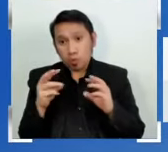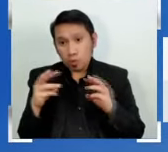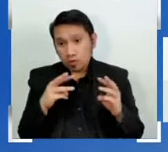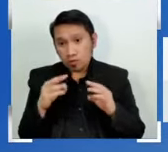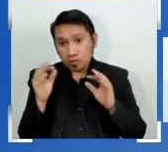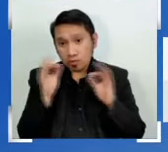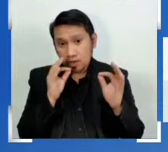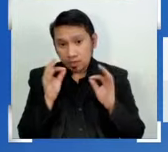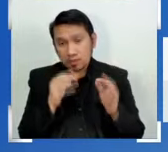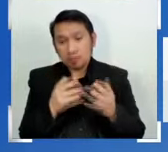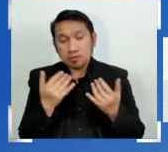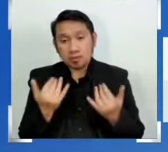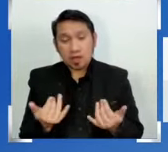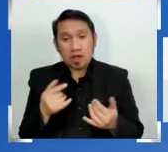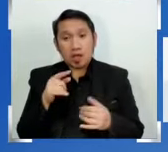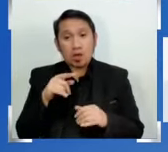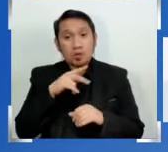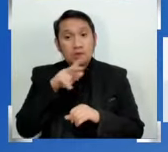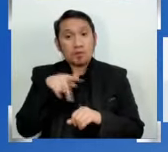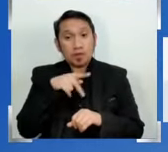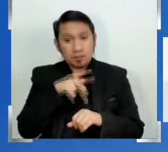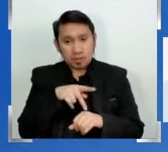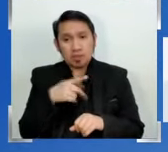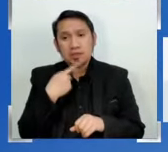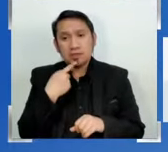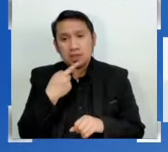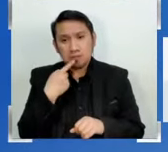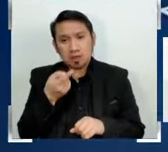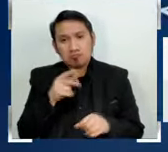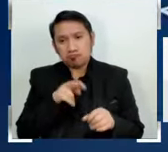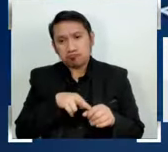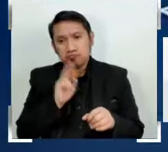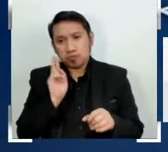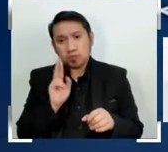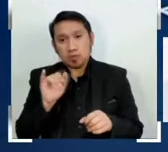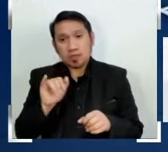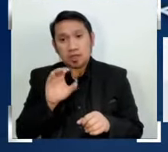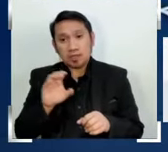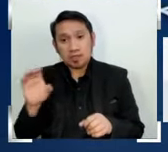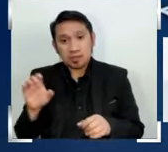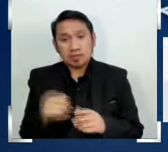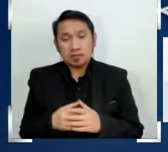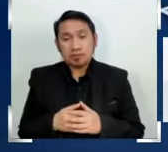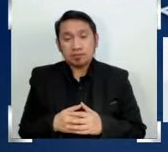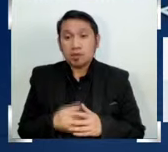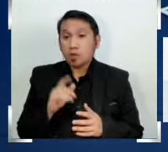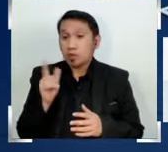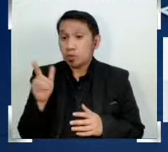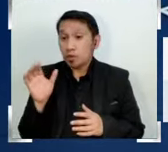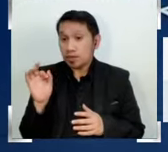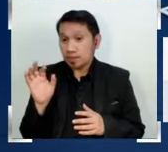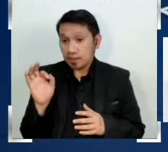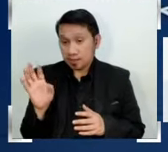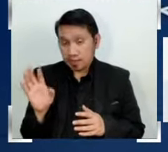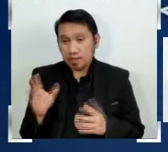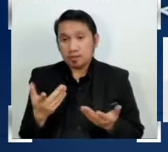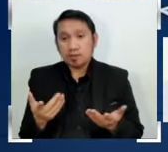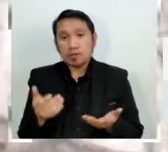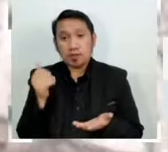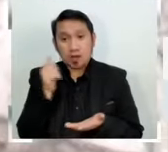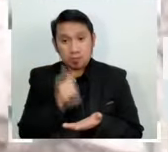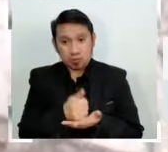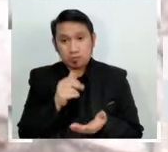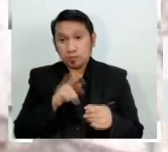ang Pilipinas na kakala sa Rome Statute, ang founding treaty ng ICC. 2019 nang maging epektibo ang pagkalas ng